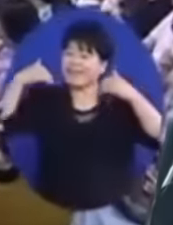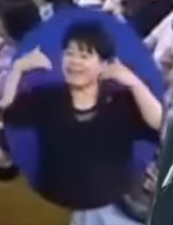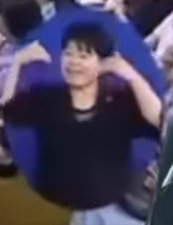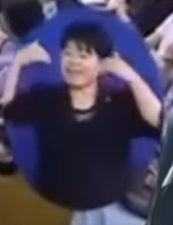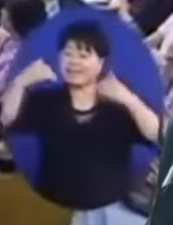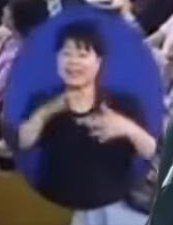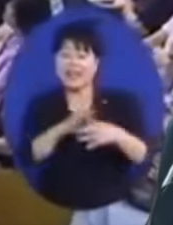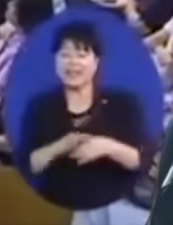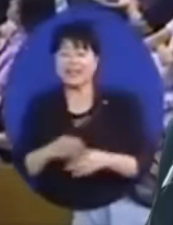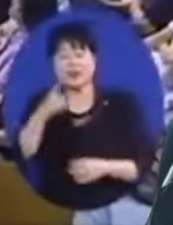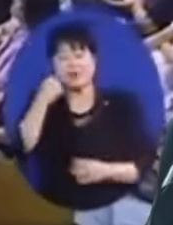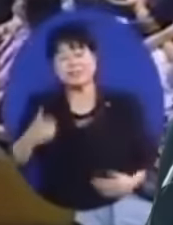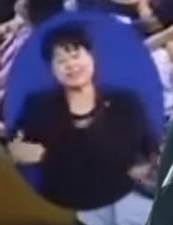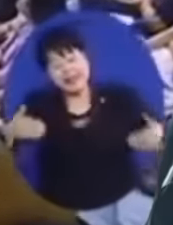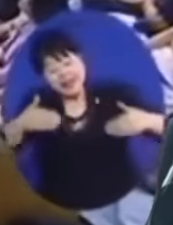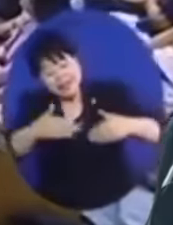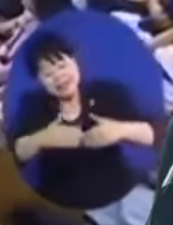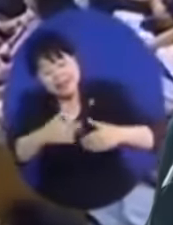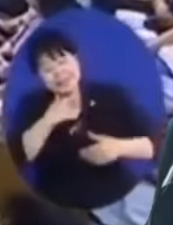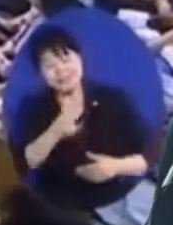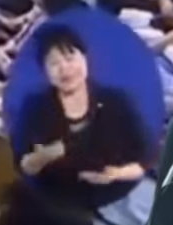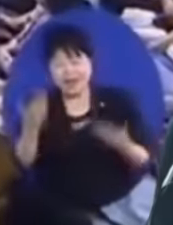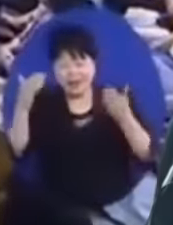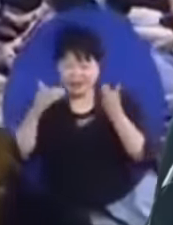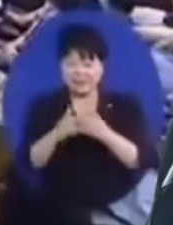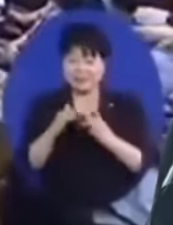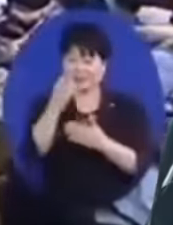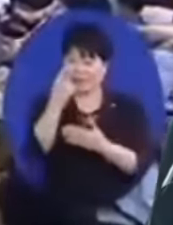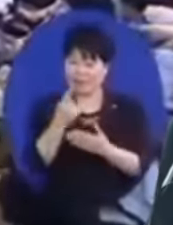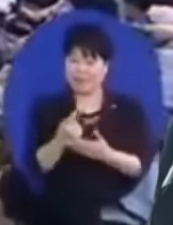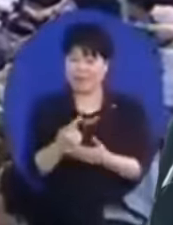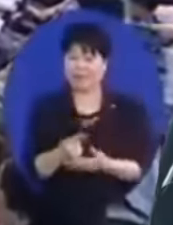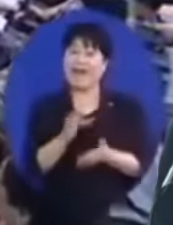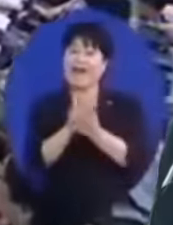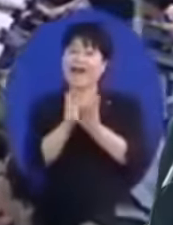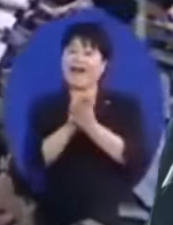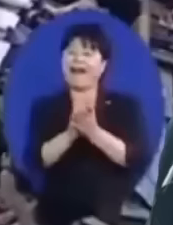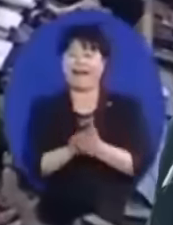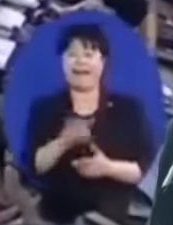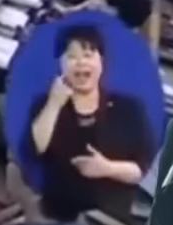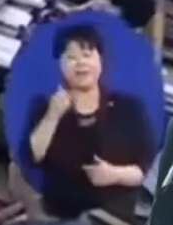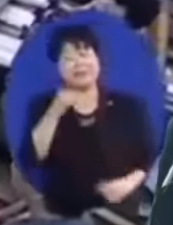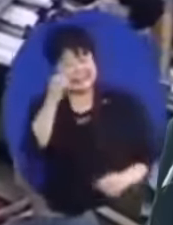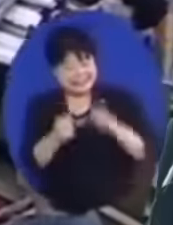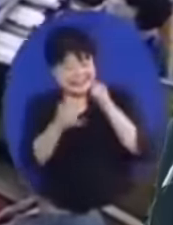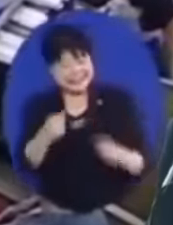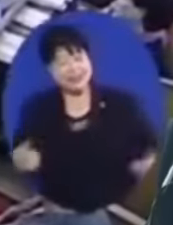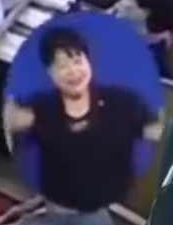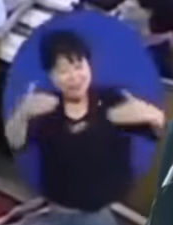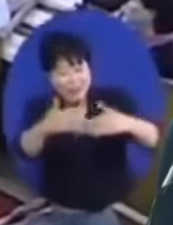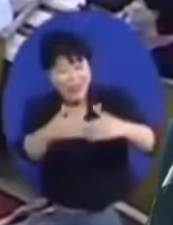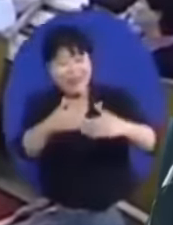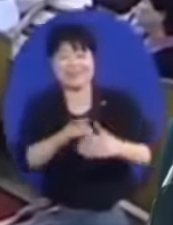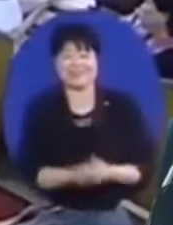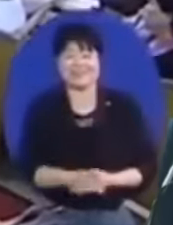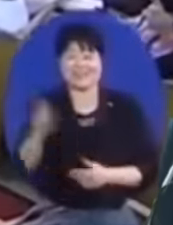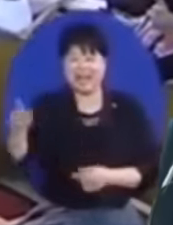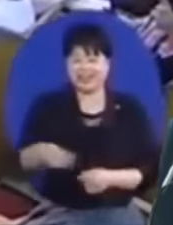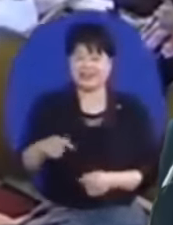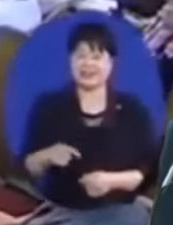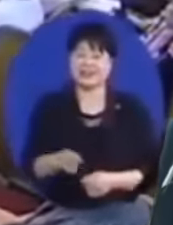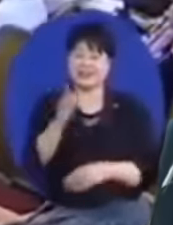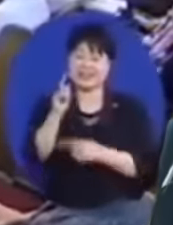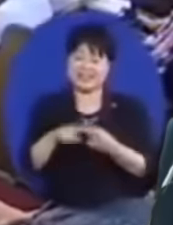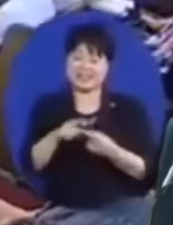여전히 나에게 안기는 것을 좋아하며 학교가 끝나고 집에 오면 환호성을 지르며 나에게 달려왔습니다. 그리고 자기가 하루 종일